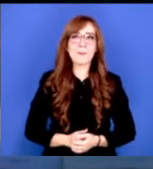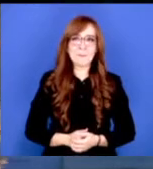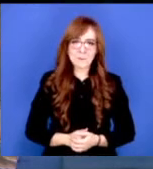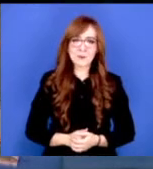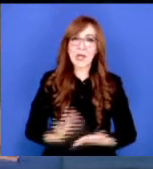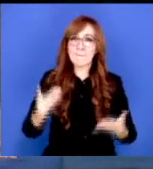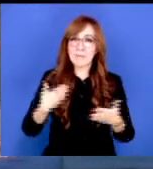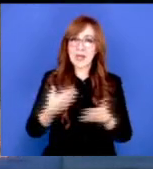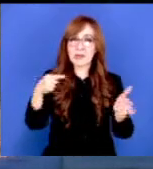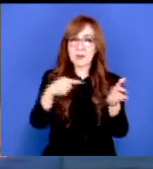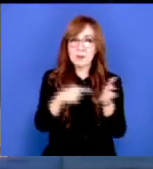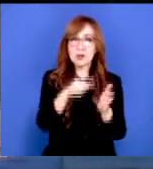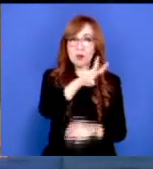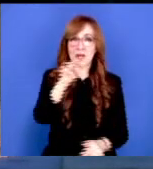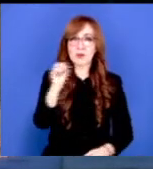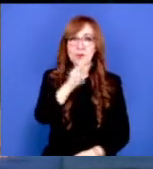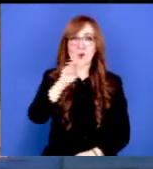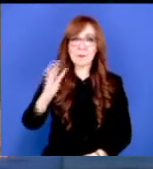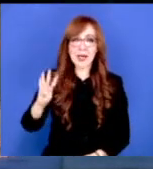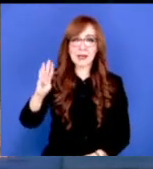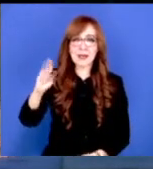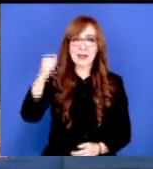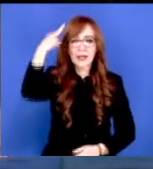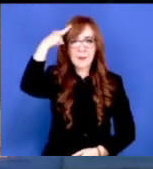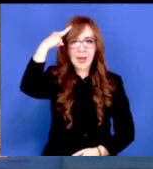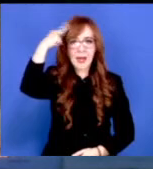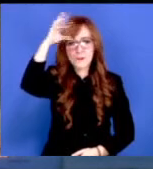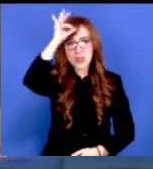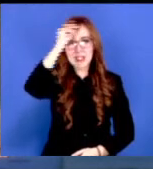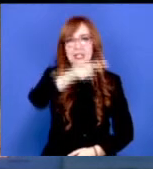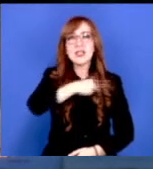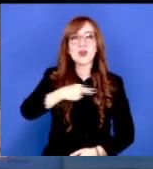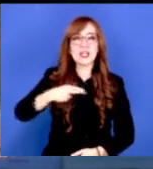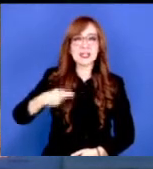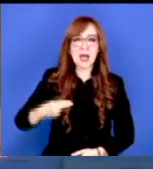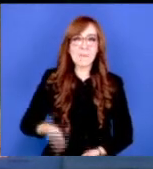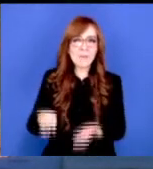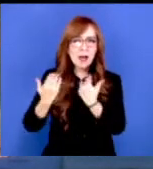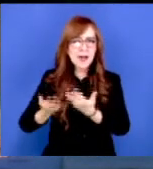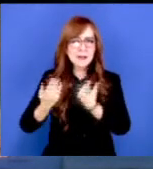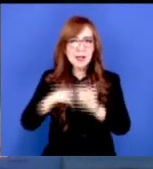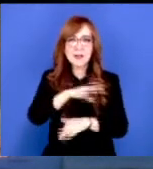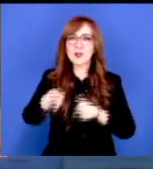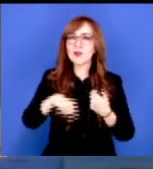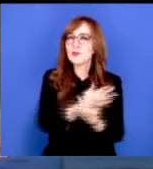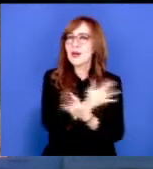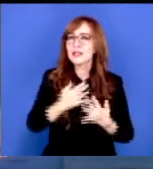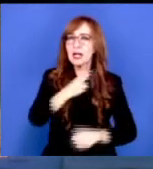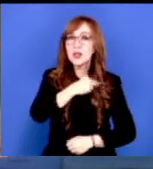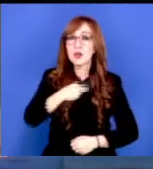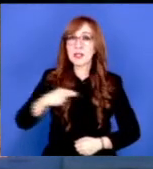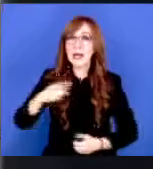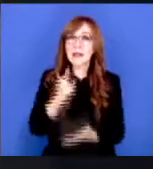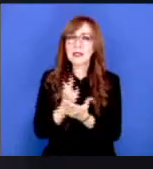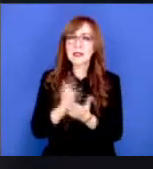Pemirsa, jelang pelaksanaan pemilu 2024, Kapolri Jenderal Listio Sigit Prabowo mengajak seluruh masyarakat di Indonesia untuk menjaga